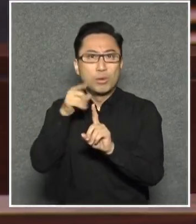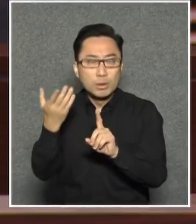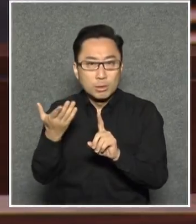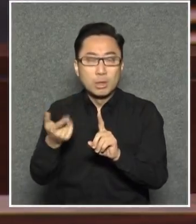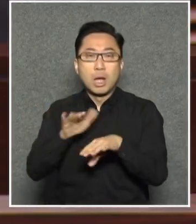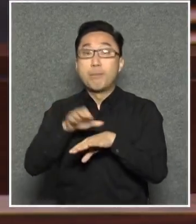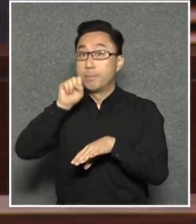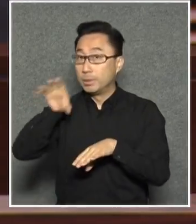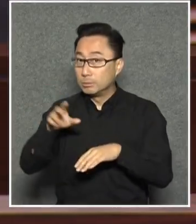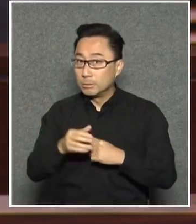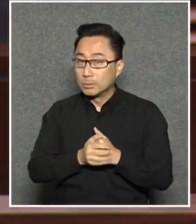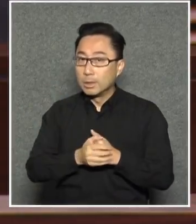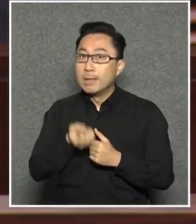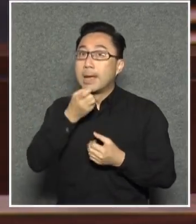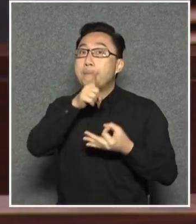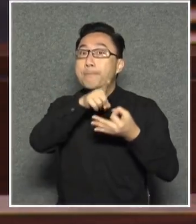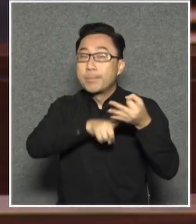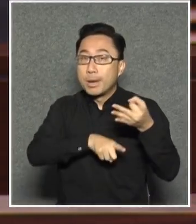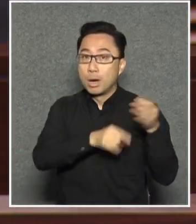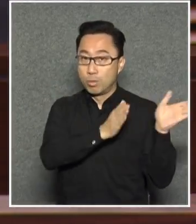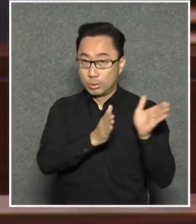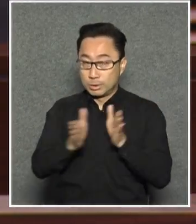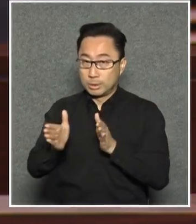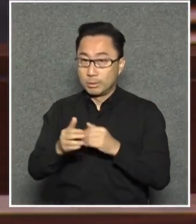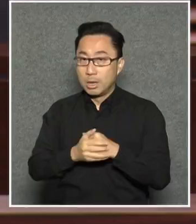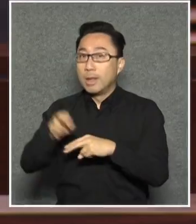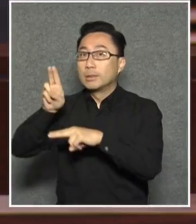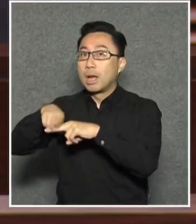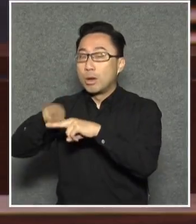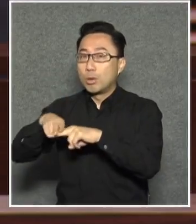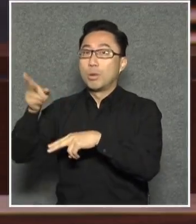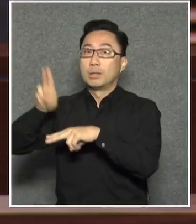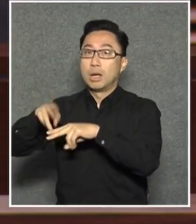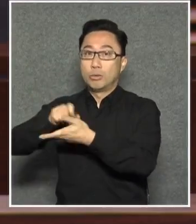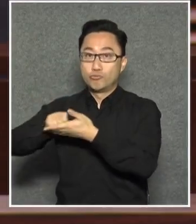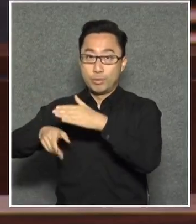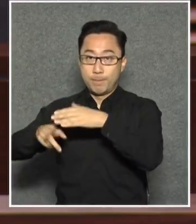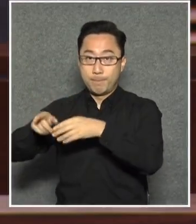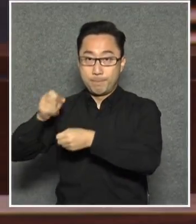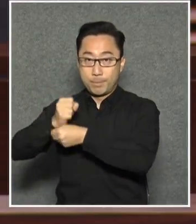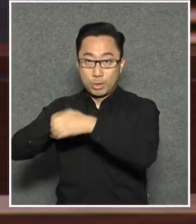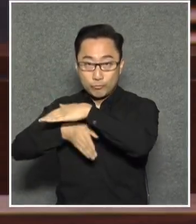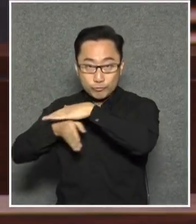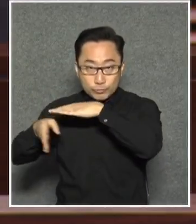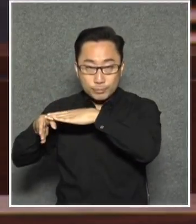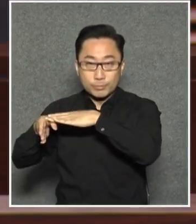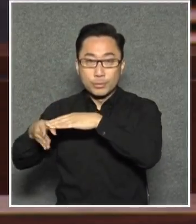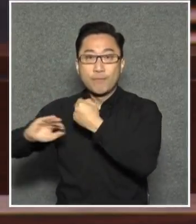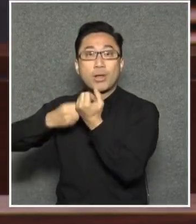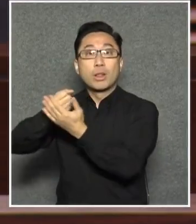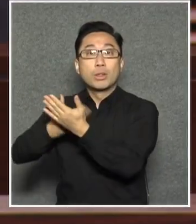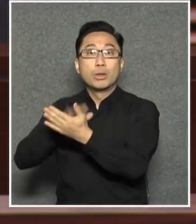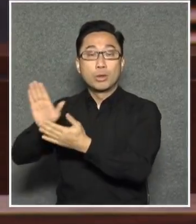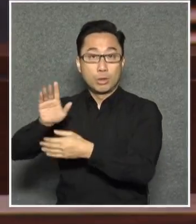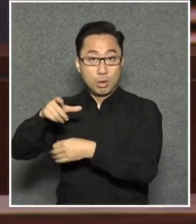題就係話喺提名過程裏邊，中央或者中聯辦應唔應該有法律上邊嘅角色？如